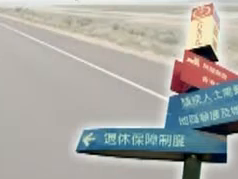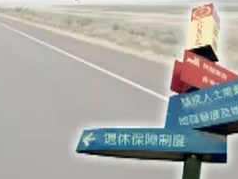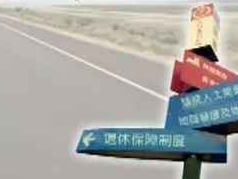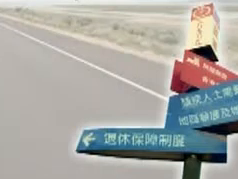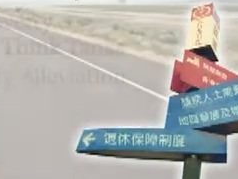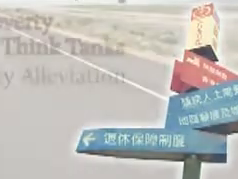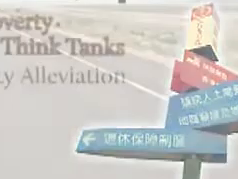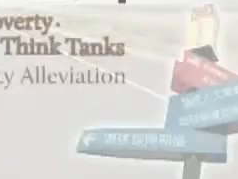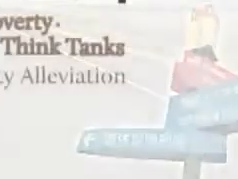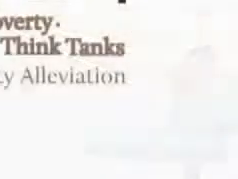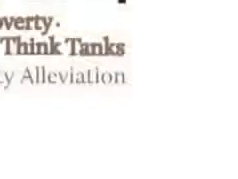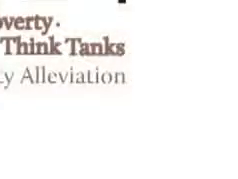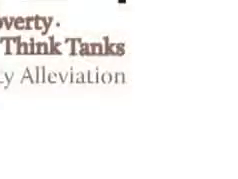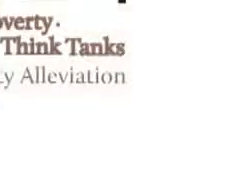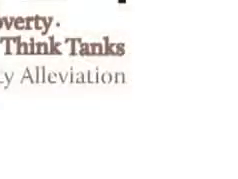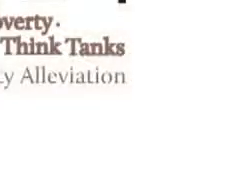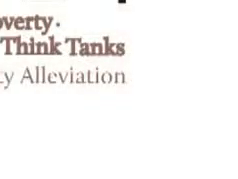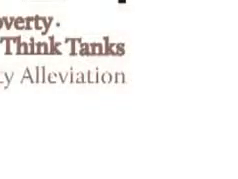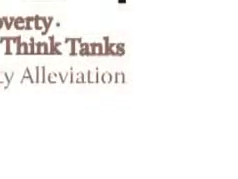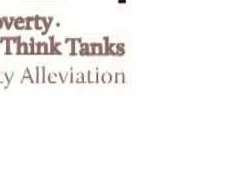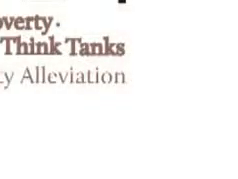意 RTV 的网上更新。